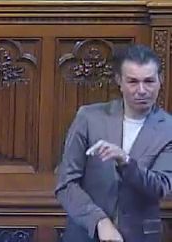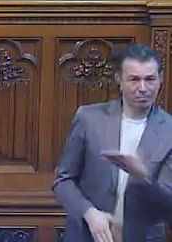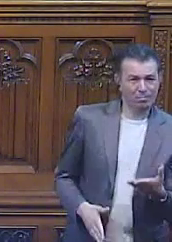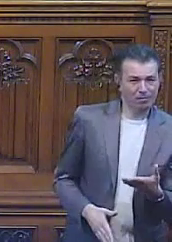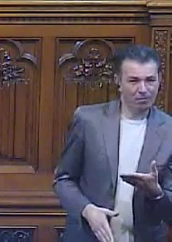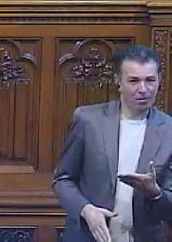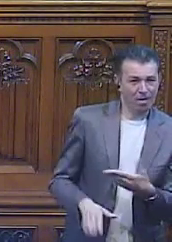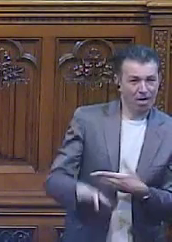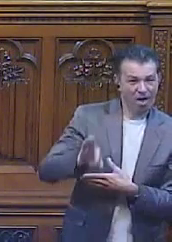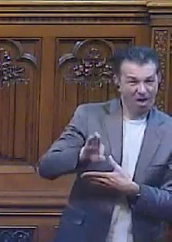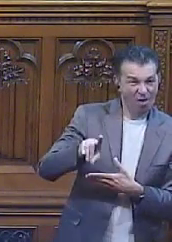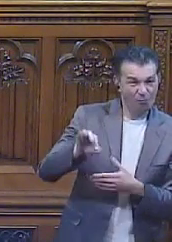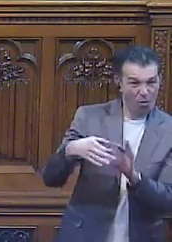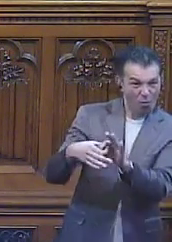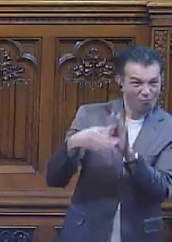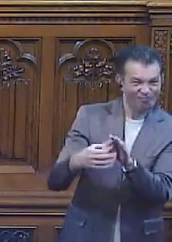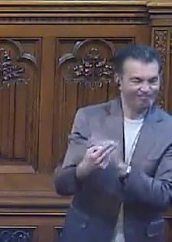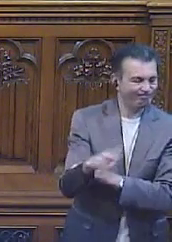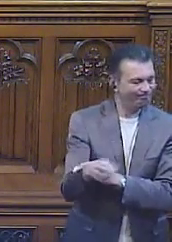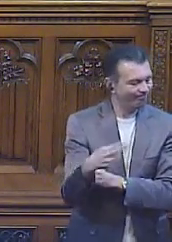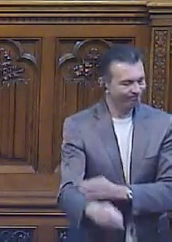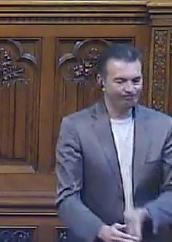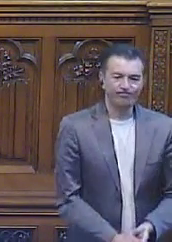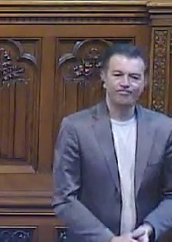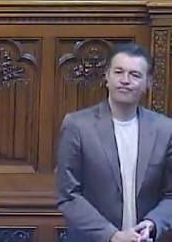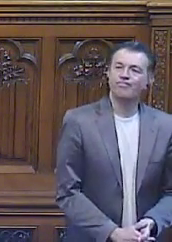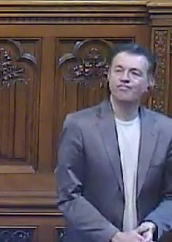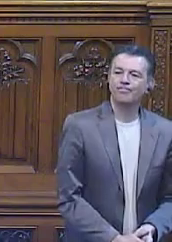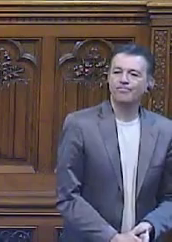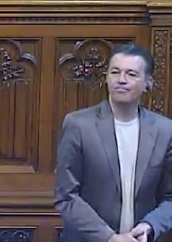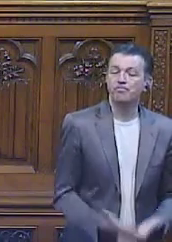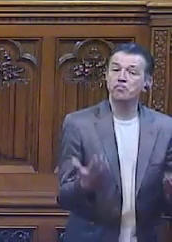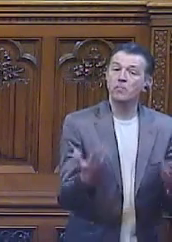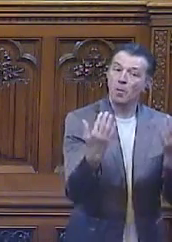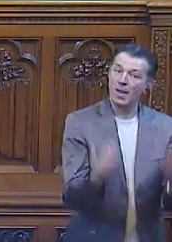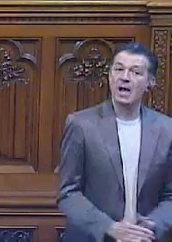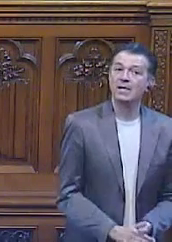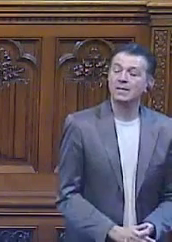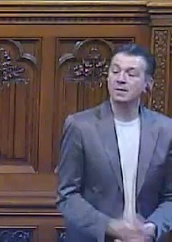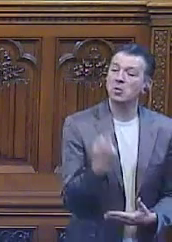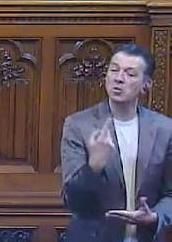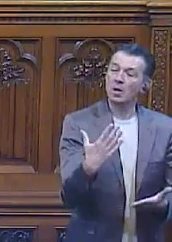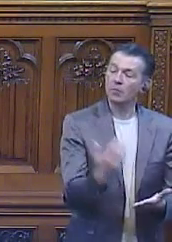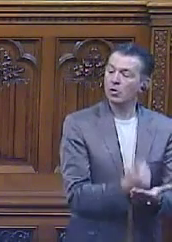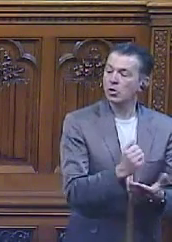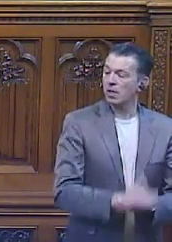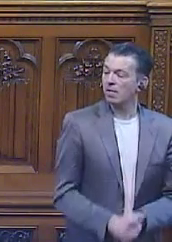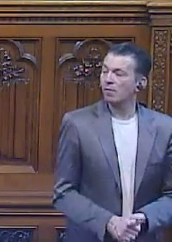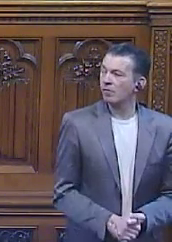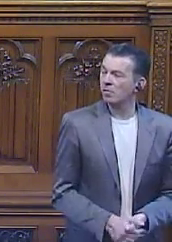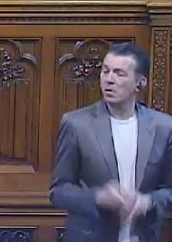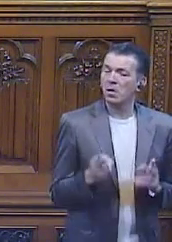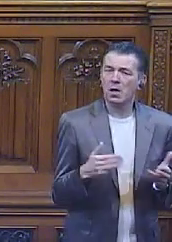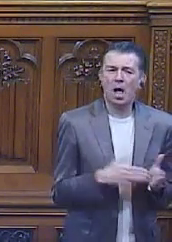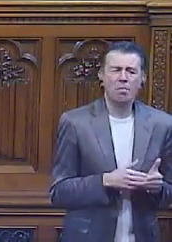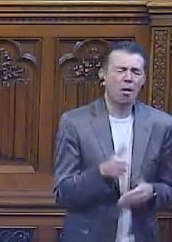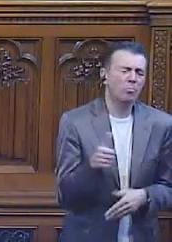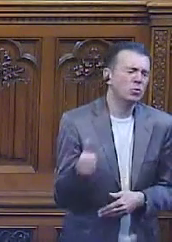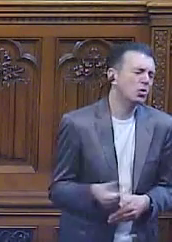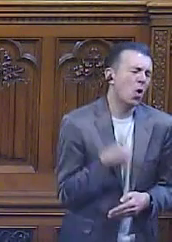sie eine freiheitliche Vorfeldorganisation ist. Meine Damen und Herren, das ist die Bilanz, die Sie zusammengebracht haben. Ich könnte jetzt noch, glaube